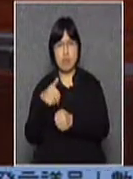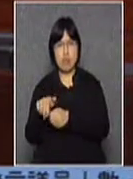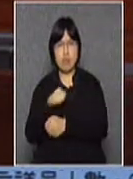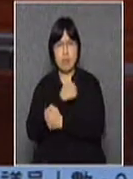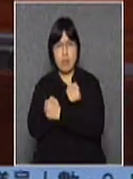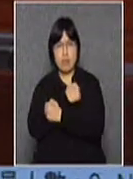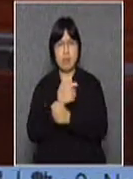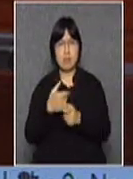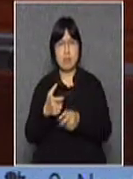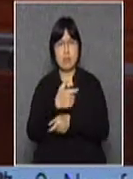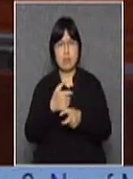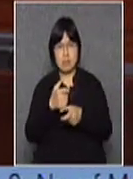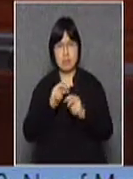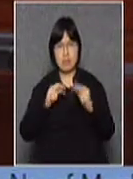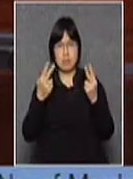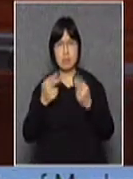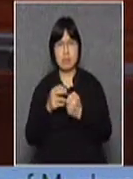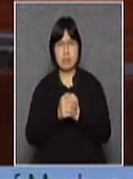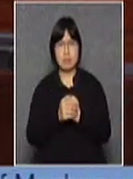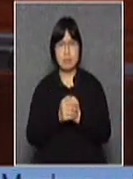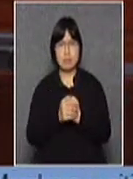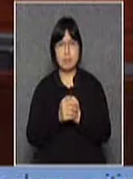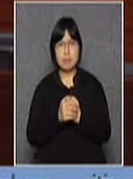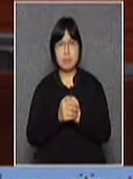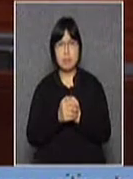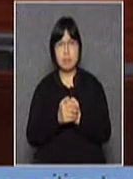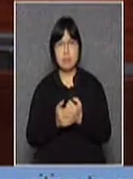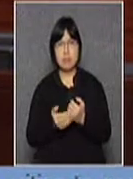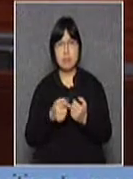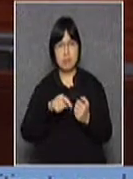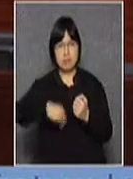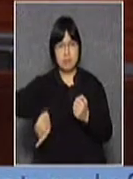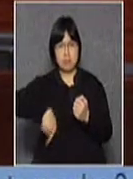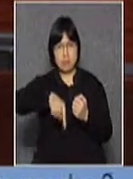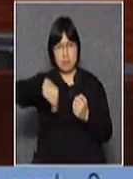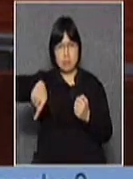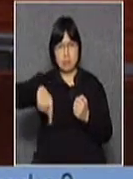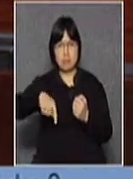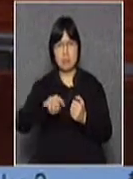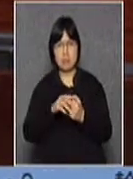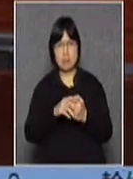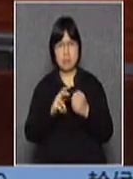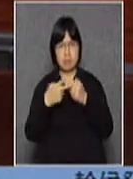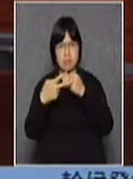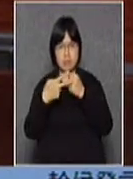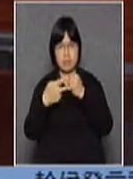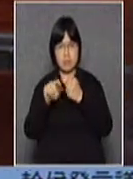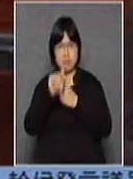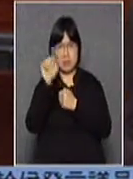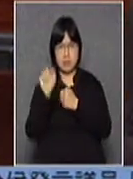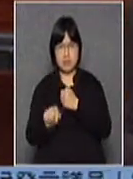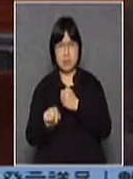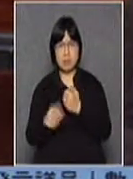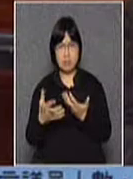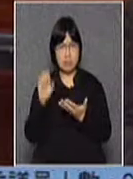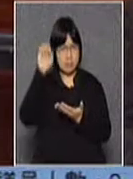濟的發展。咁講返呢一個嘅地區呢，主席，第二個嘅大嘅問題呢，今日嗰個動議